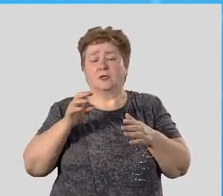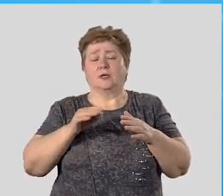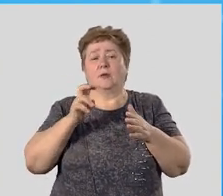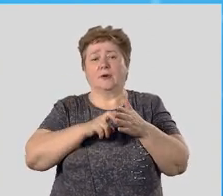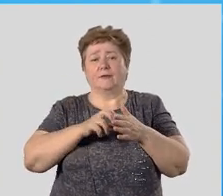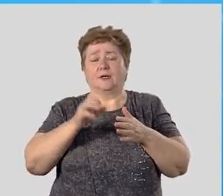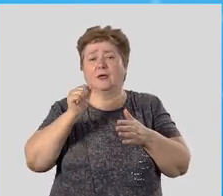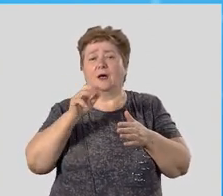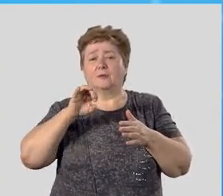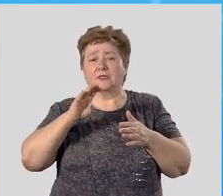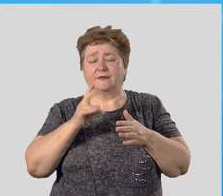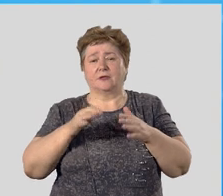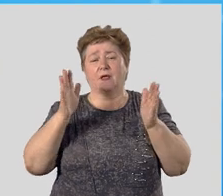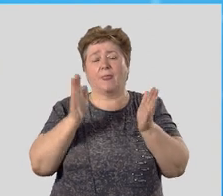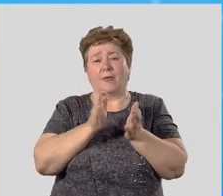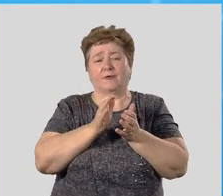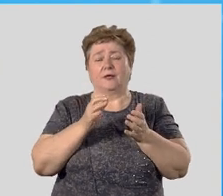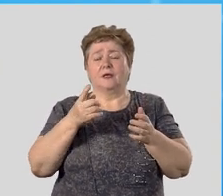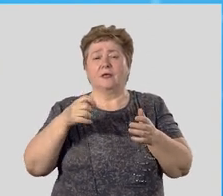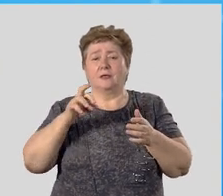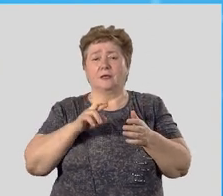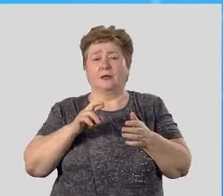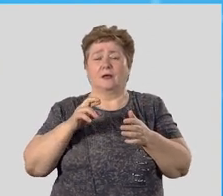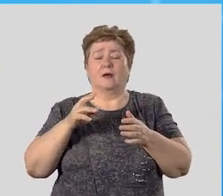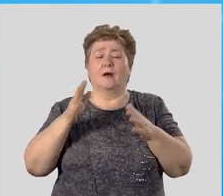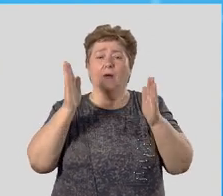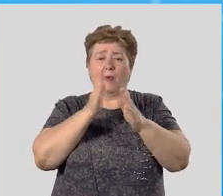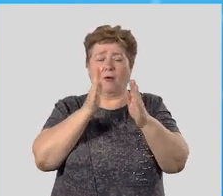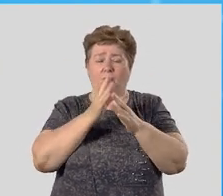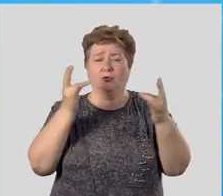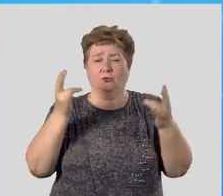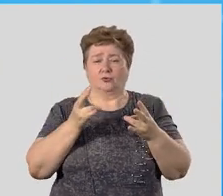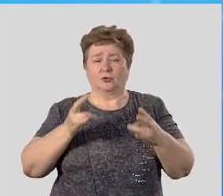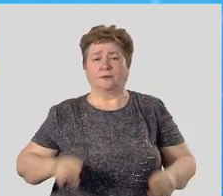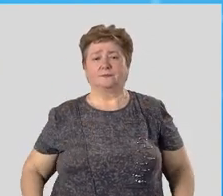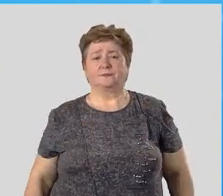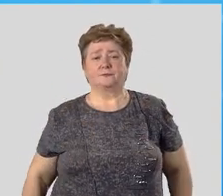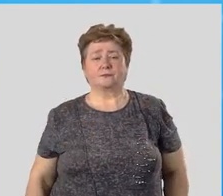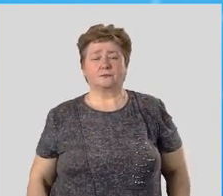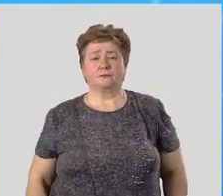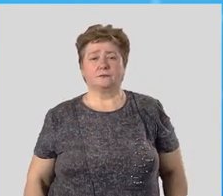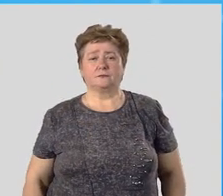атмосферного давления. Его определяют для определения погоды.